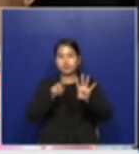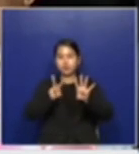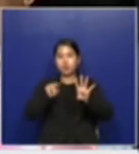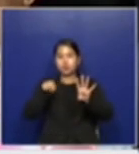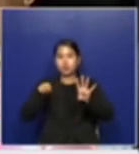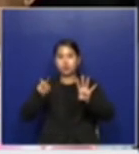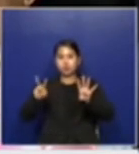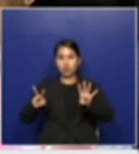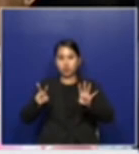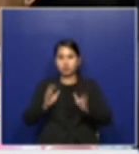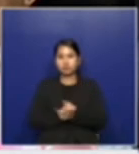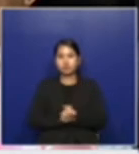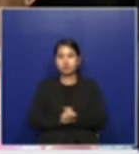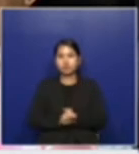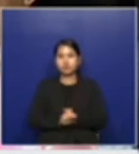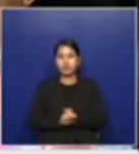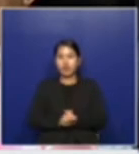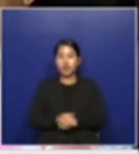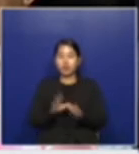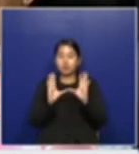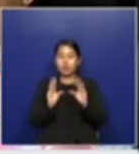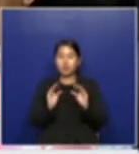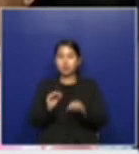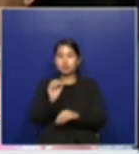4.2.2 ครับความเห็นของสภาผู้แทนราษฎร